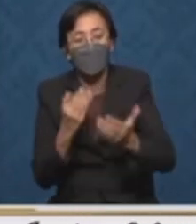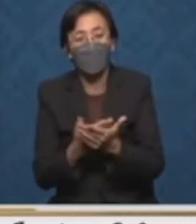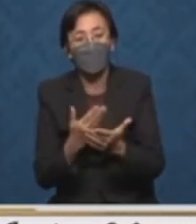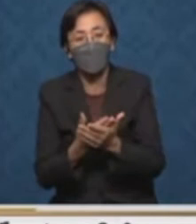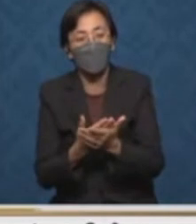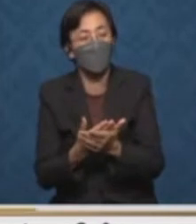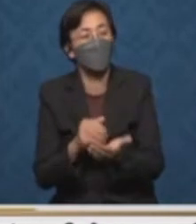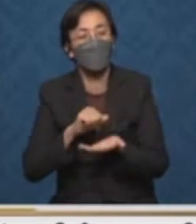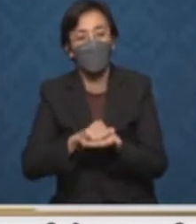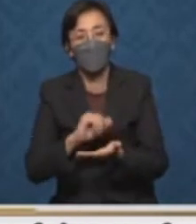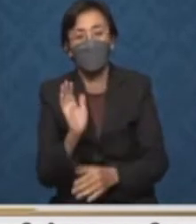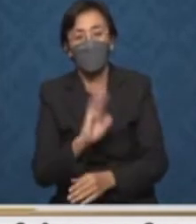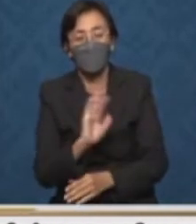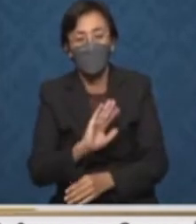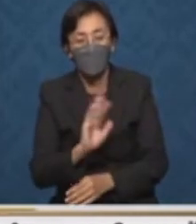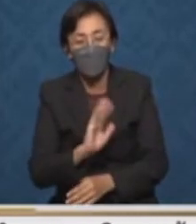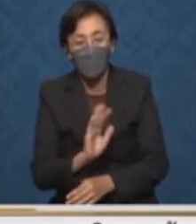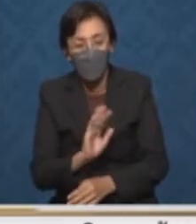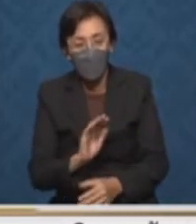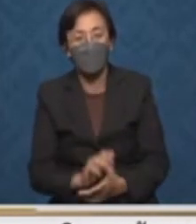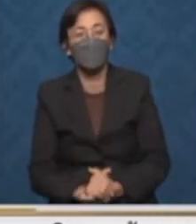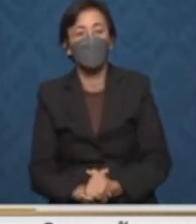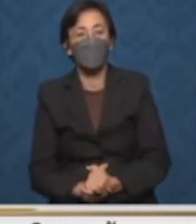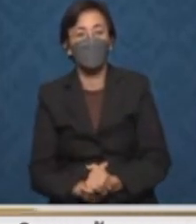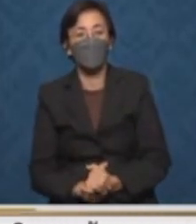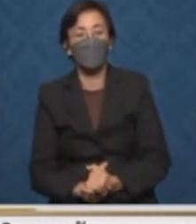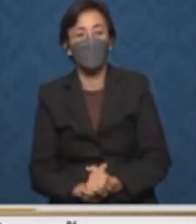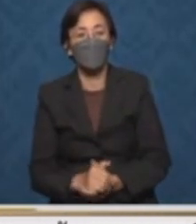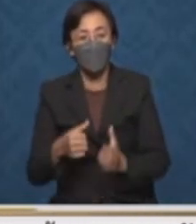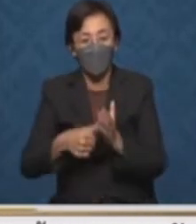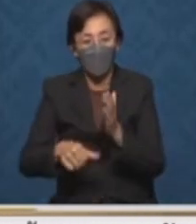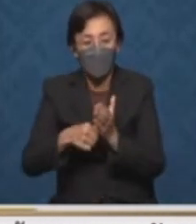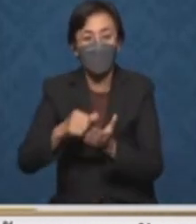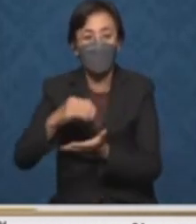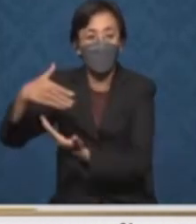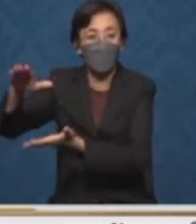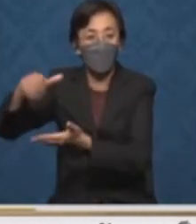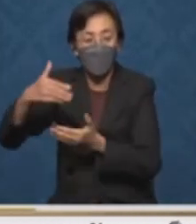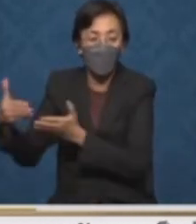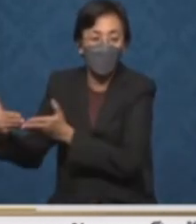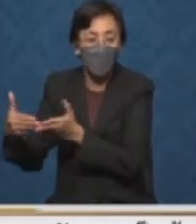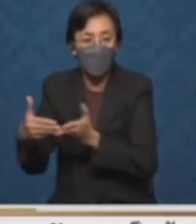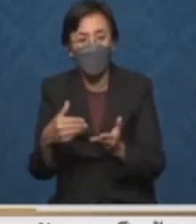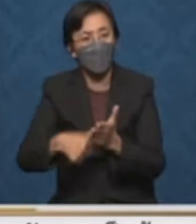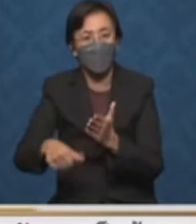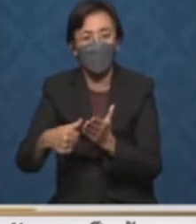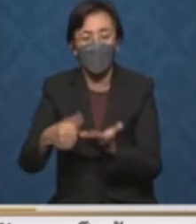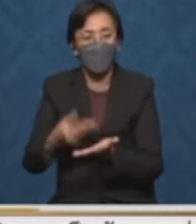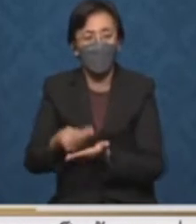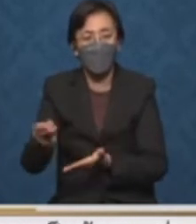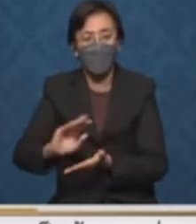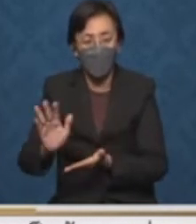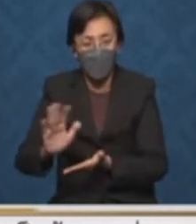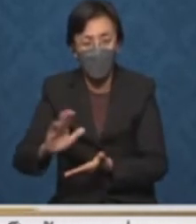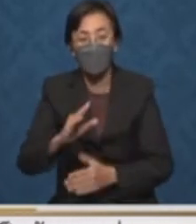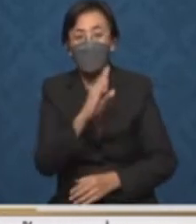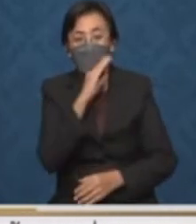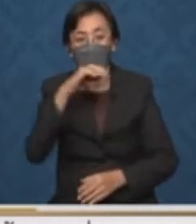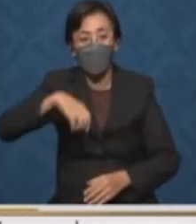าธรรมเนียมในการดำเนินพิธีการศุลกากรกรณีที่ผู้นำเข้าคือกองทั